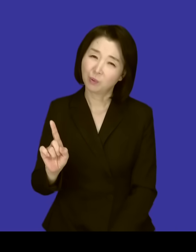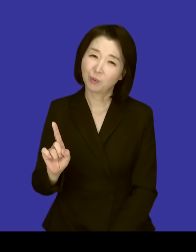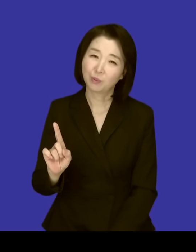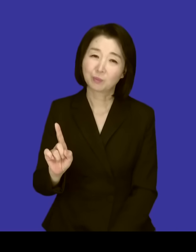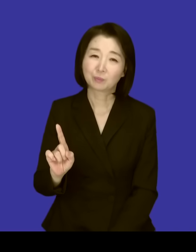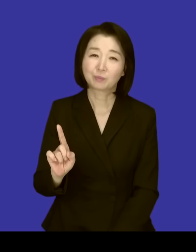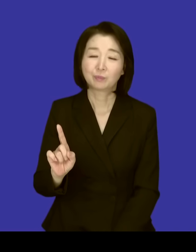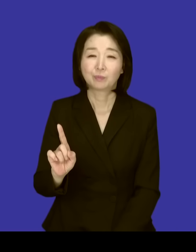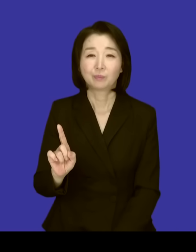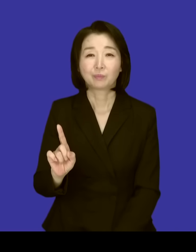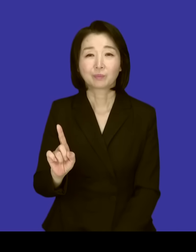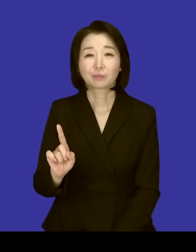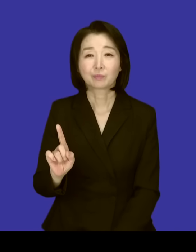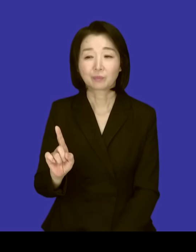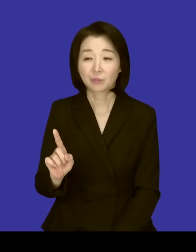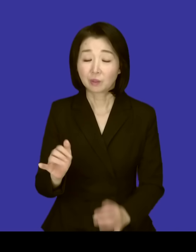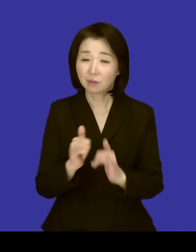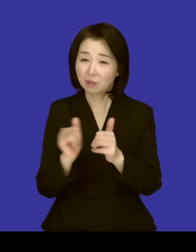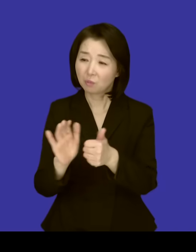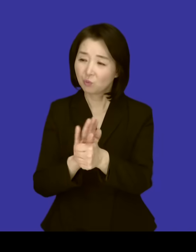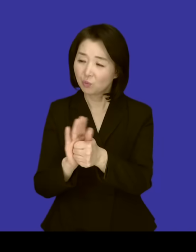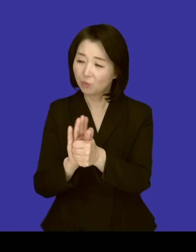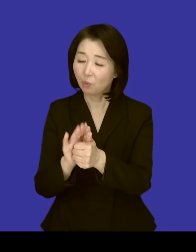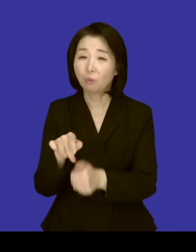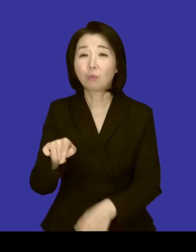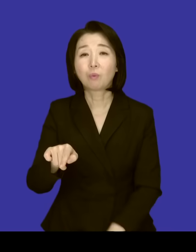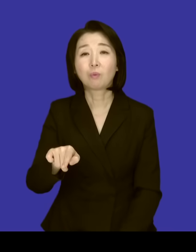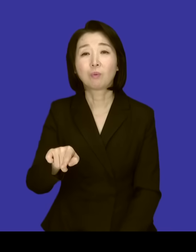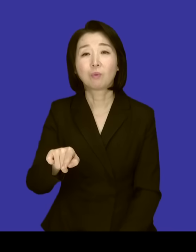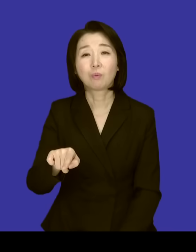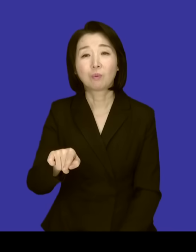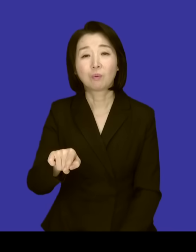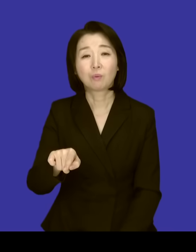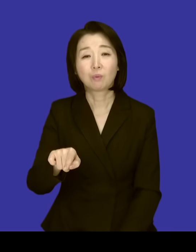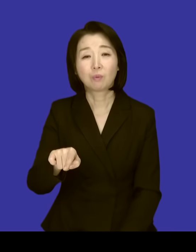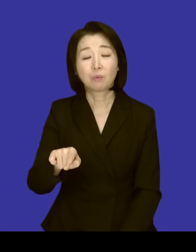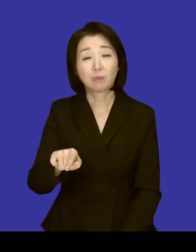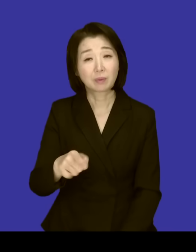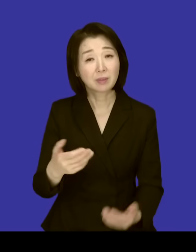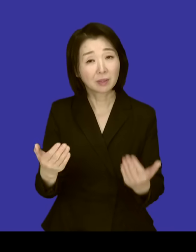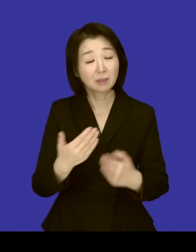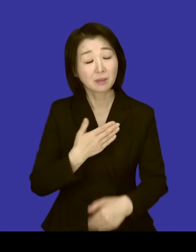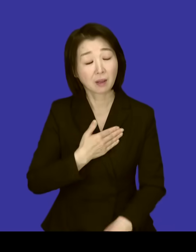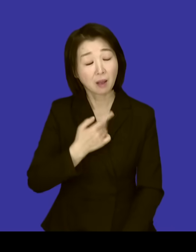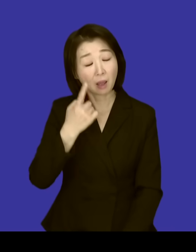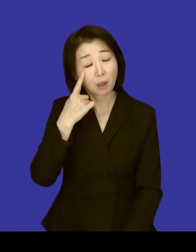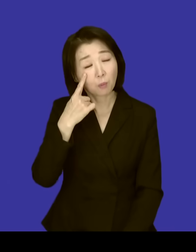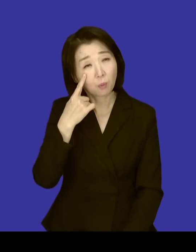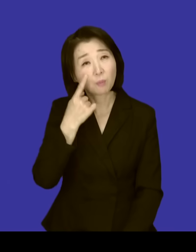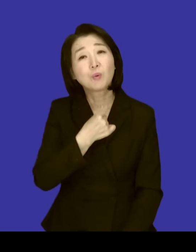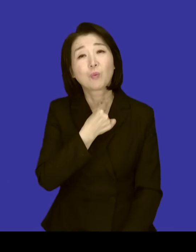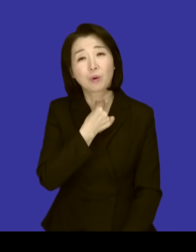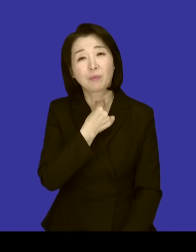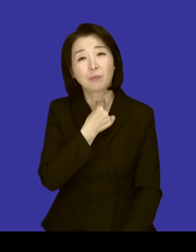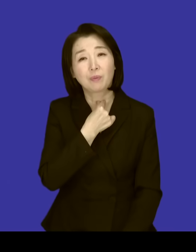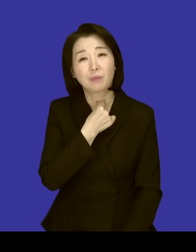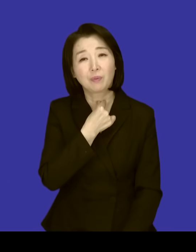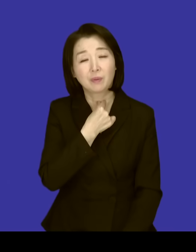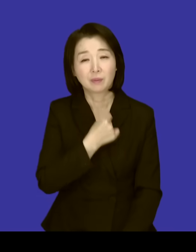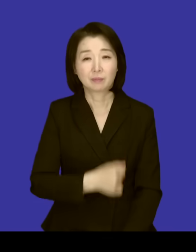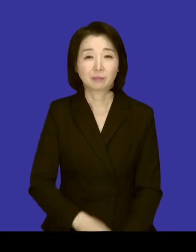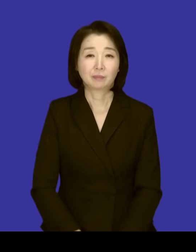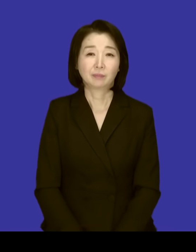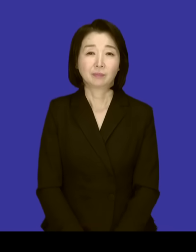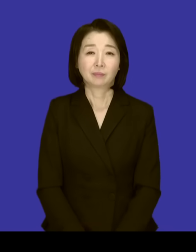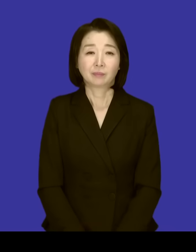것이며 그분들을 위로해드리는 일을 내가 한번 해보면 어떨까 이런 마음도 좀